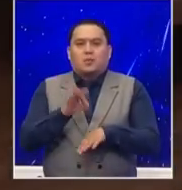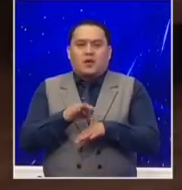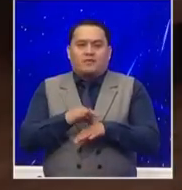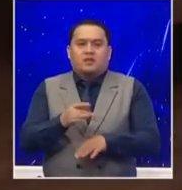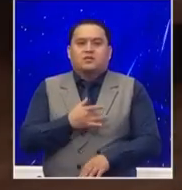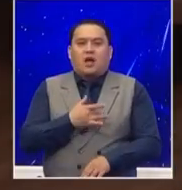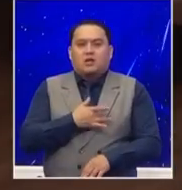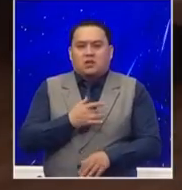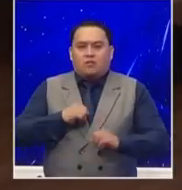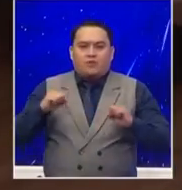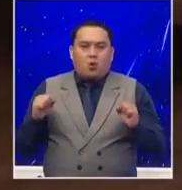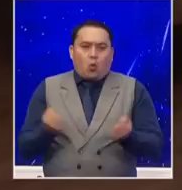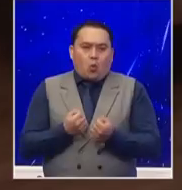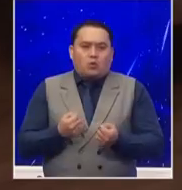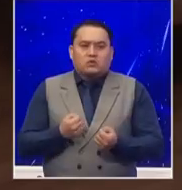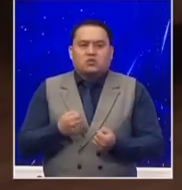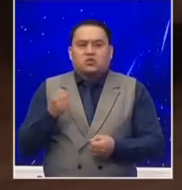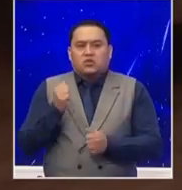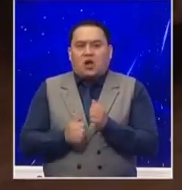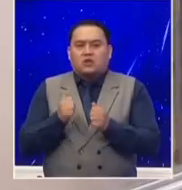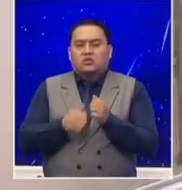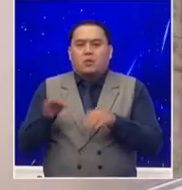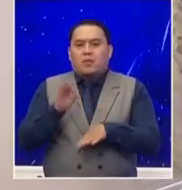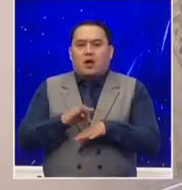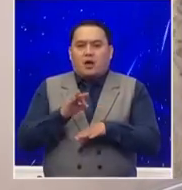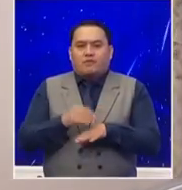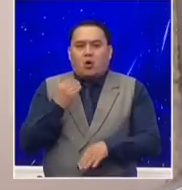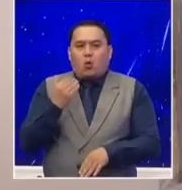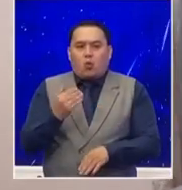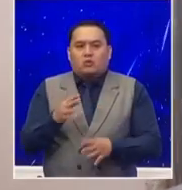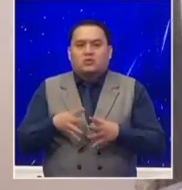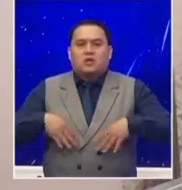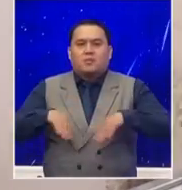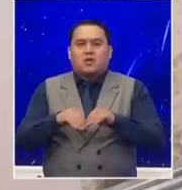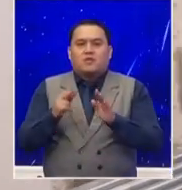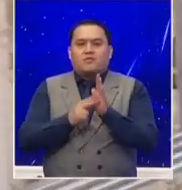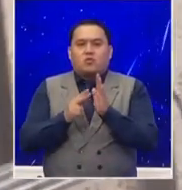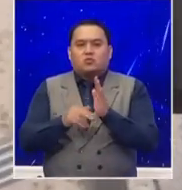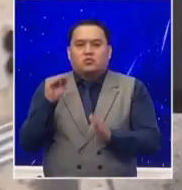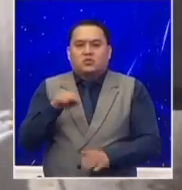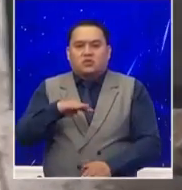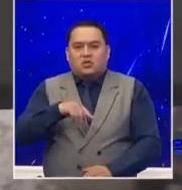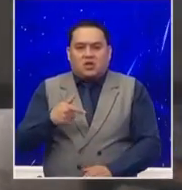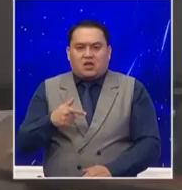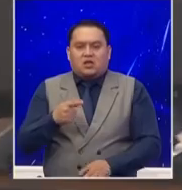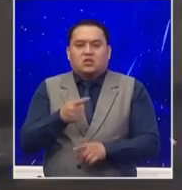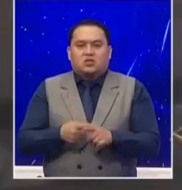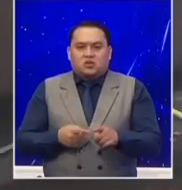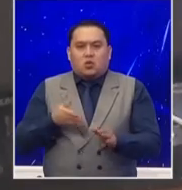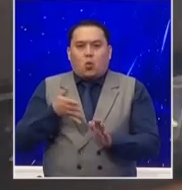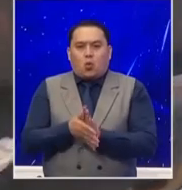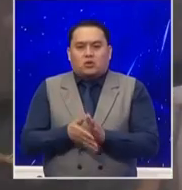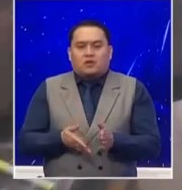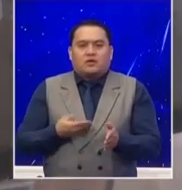Но из-за постоянного холода подросток часто болеет. Со слов Гульбахрам, доход семьи всего 80 тысяч тенге, треть которого уходит